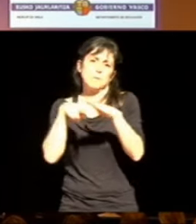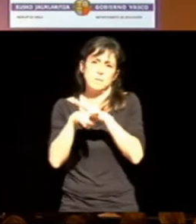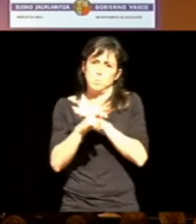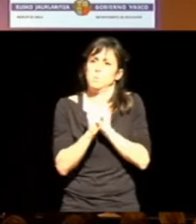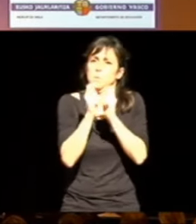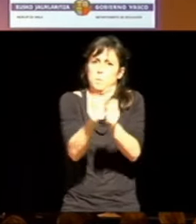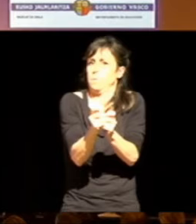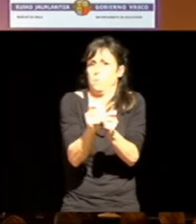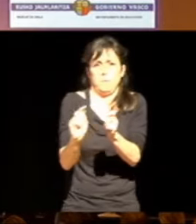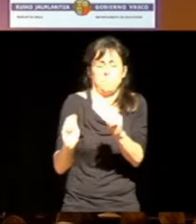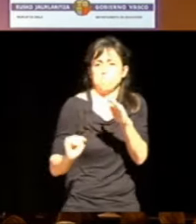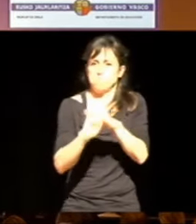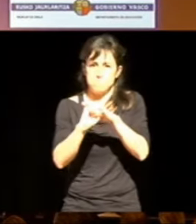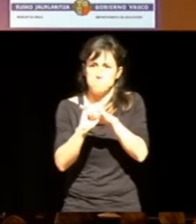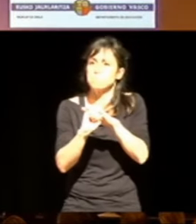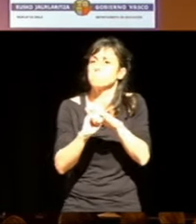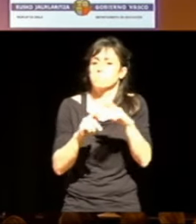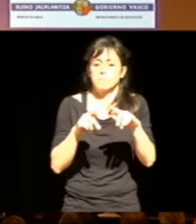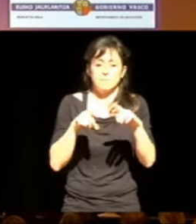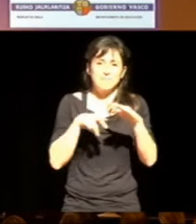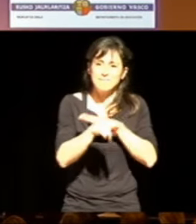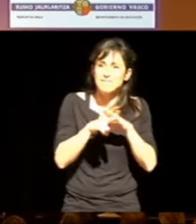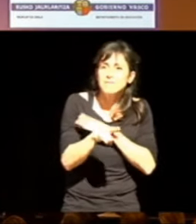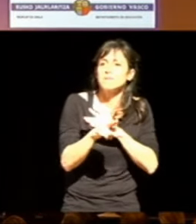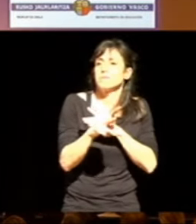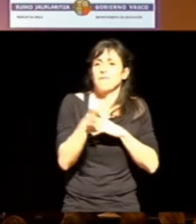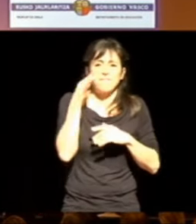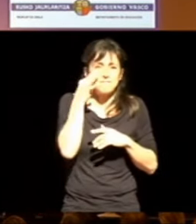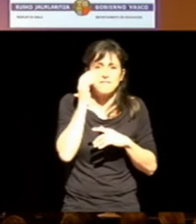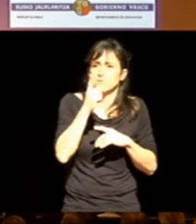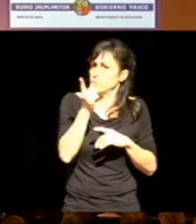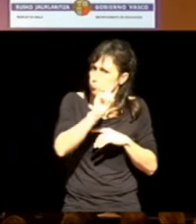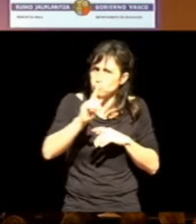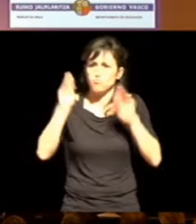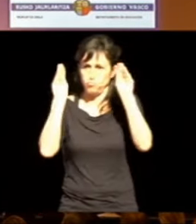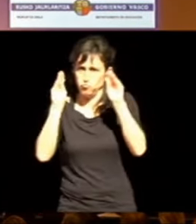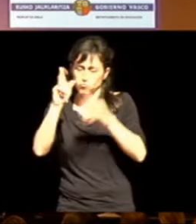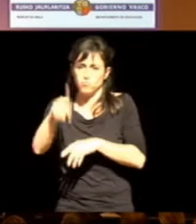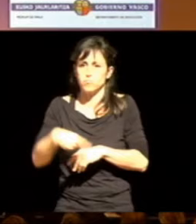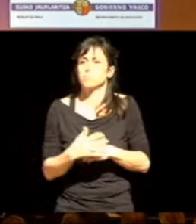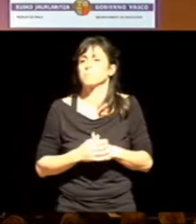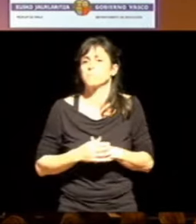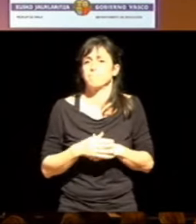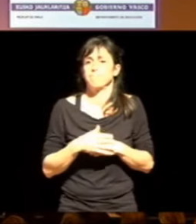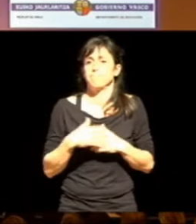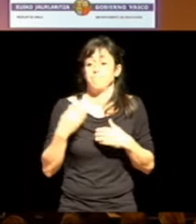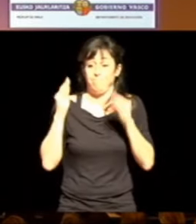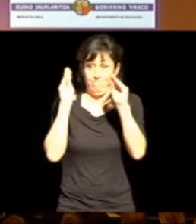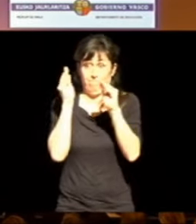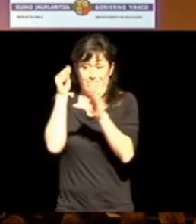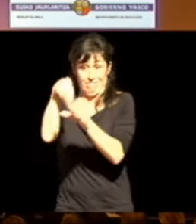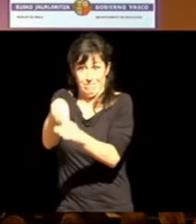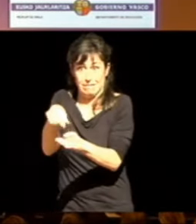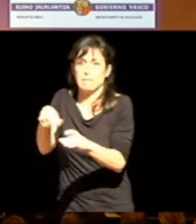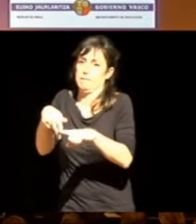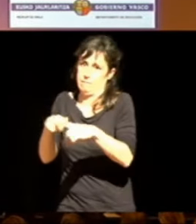aldera, baina ez bakarrik baliabide fizikoak, prestakuntzari begirakoak eta barrez, eta horren baitan jokatzen da gaurko